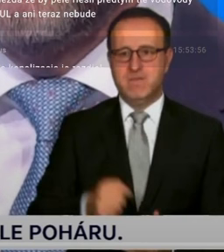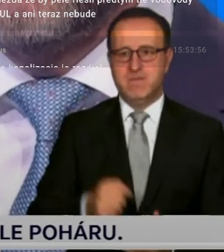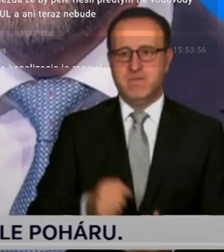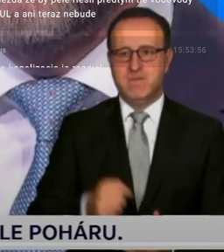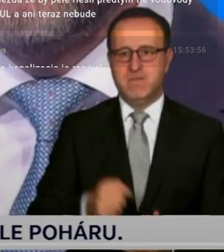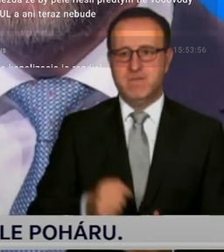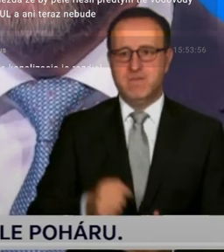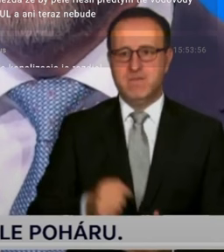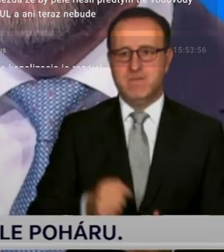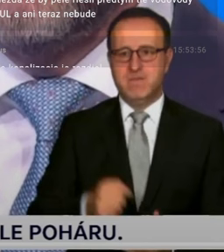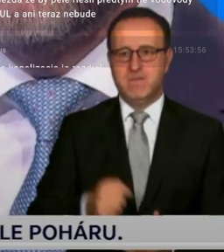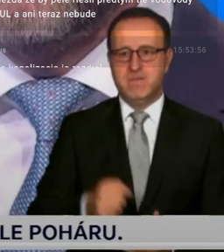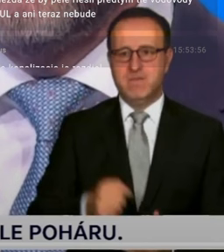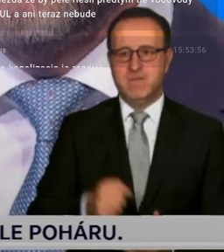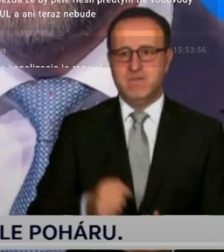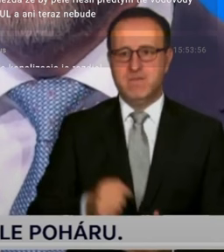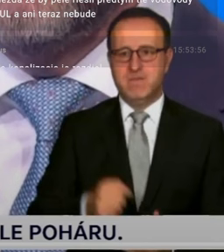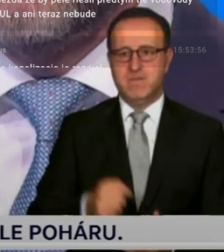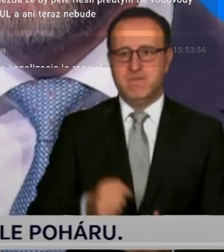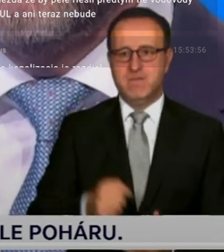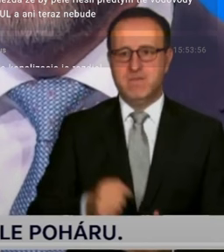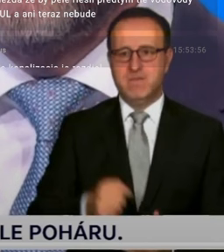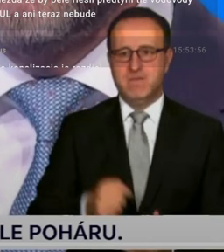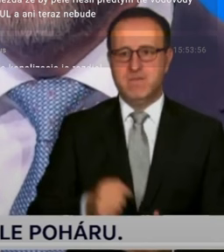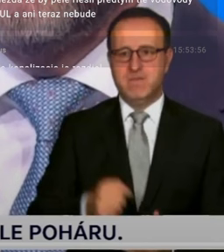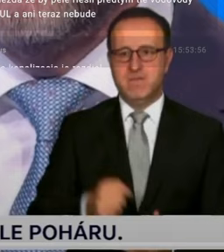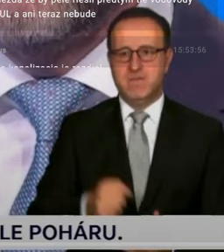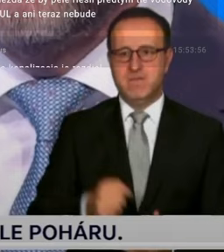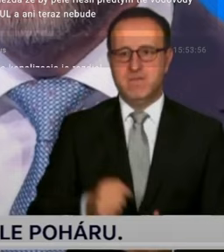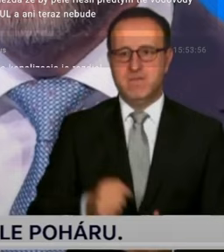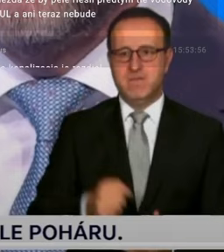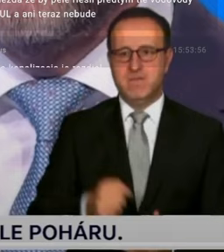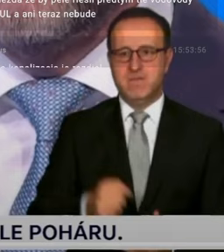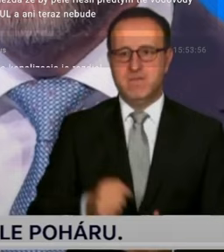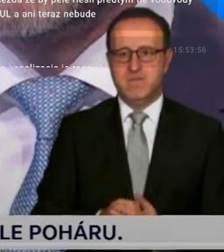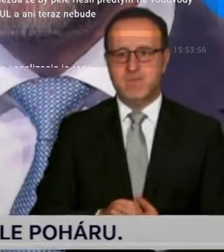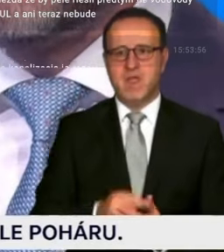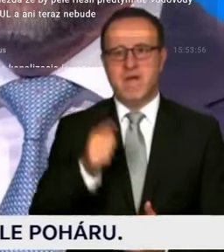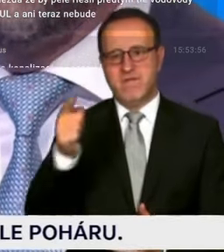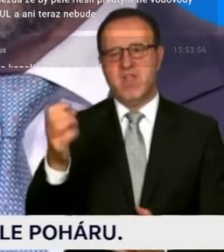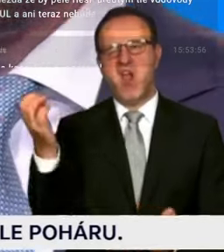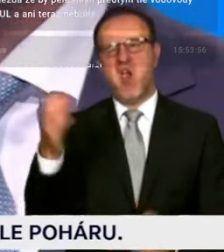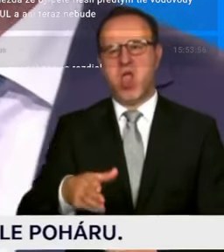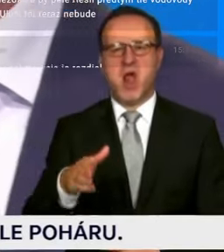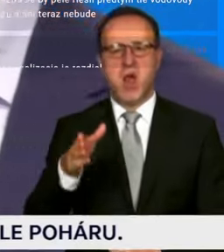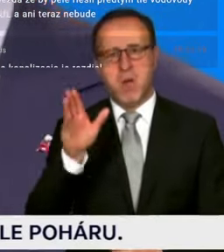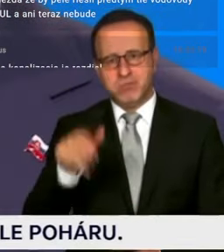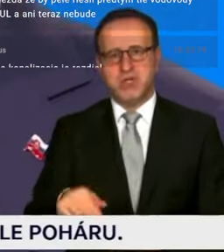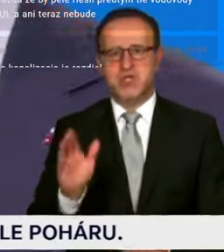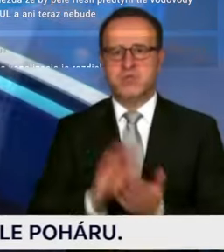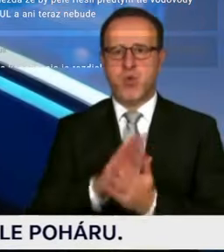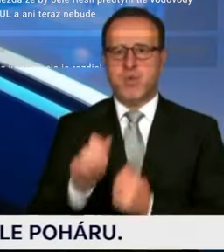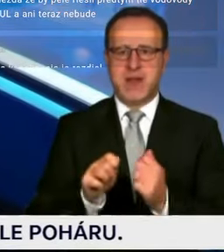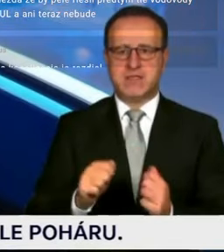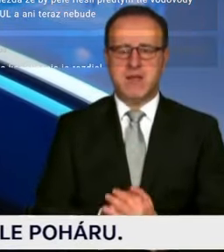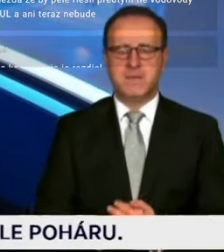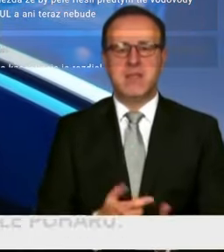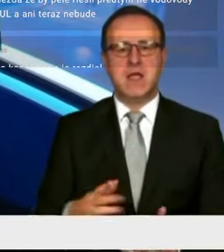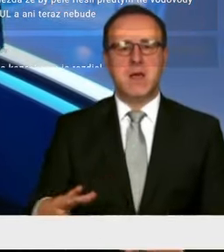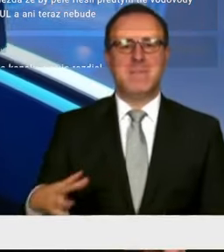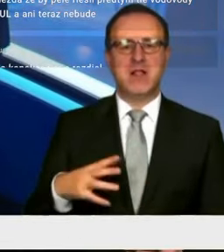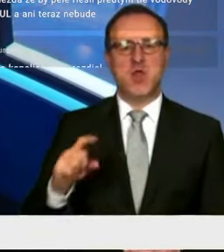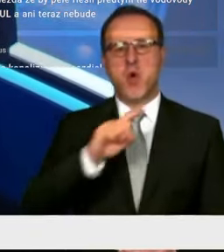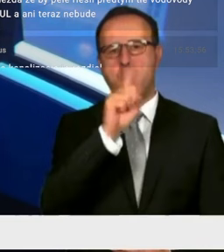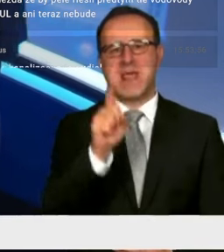hm hm hm chete vy dobre páni otázky vlastenectva ste si naozaj